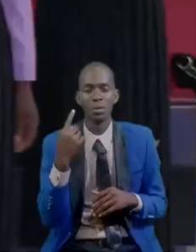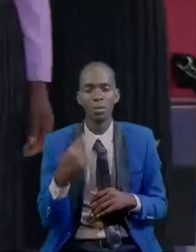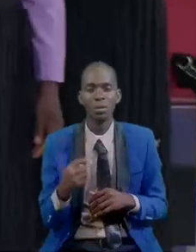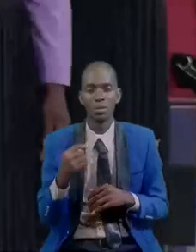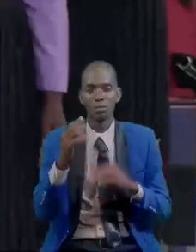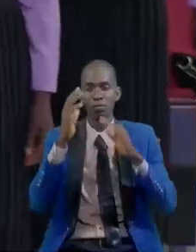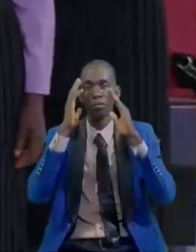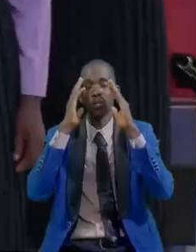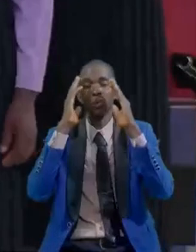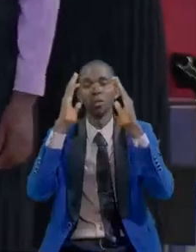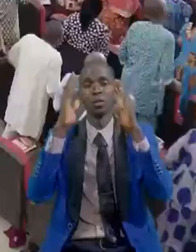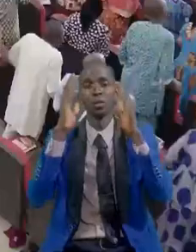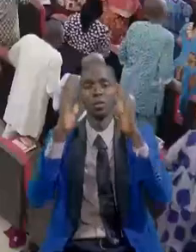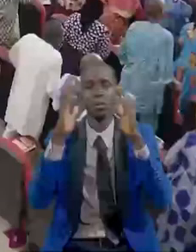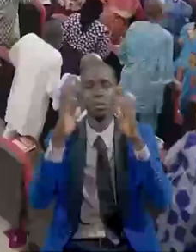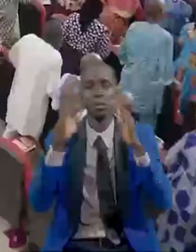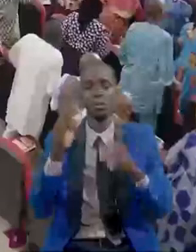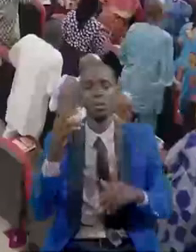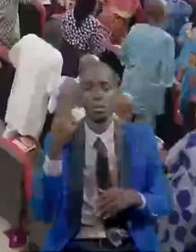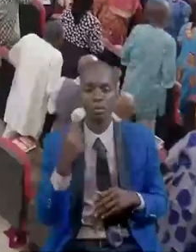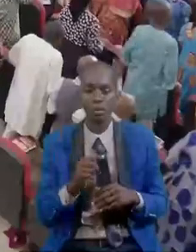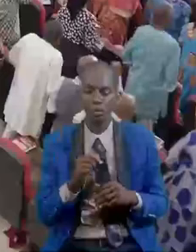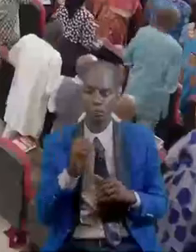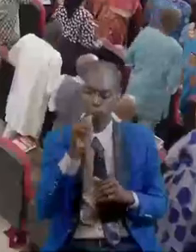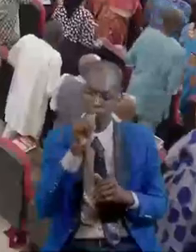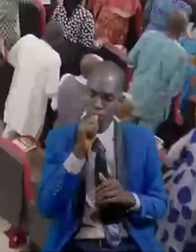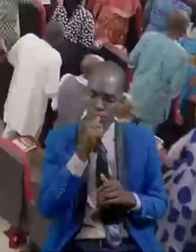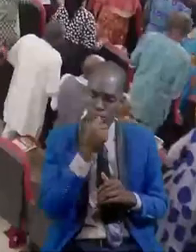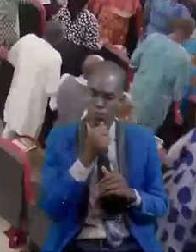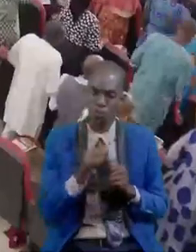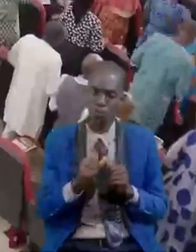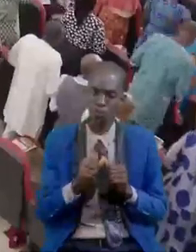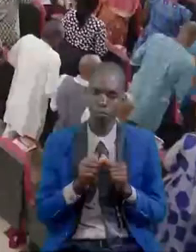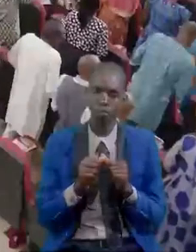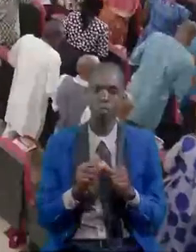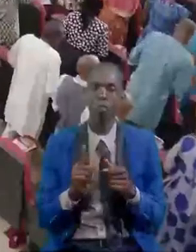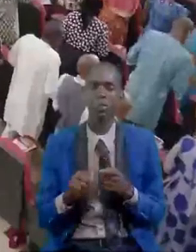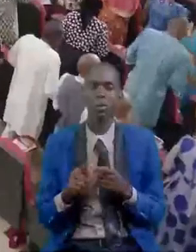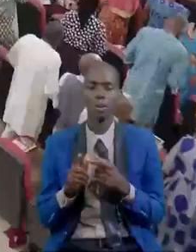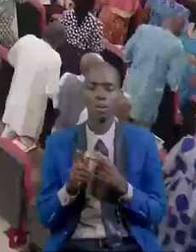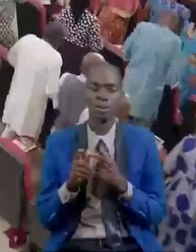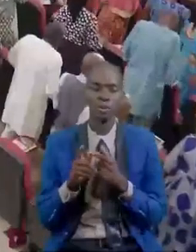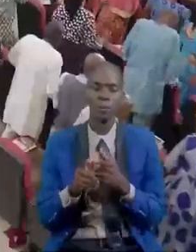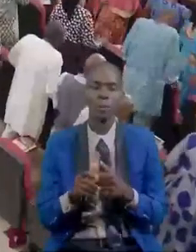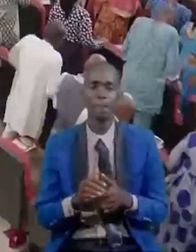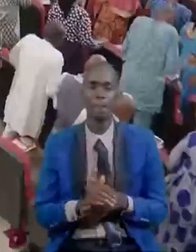la concentration, la persévérance pour courir